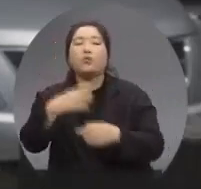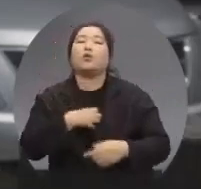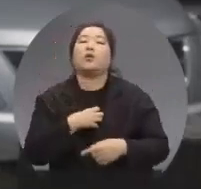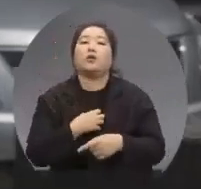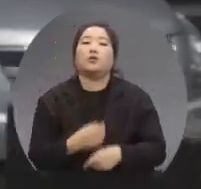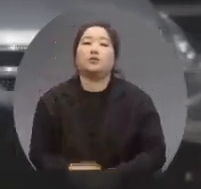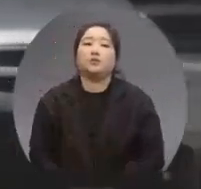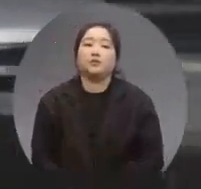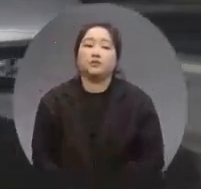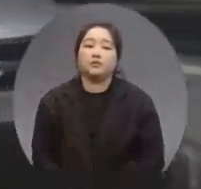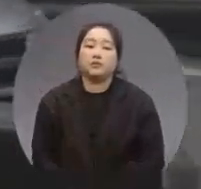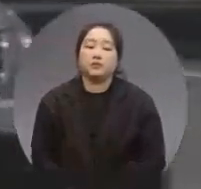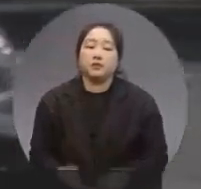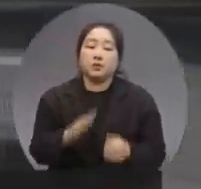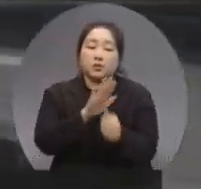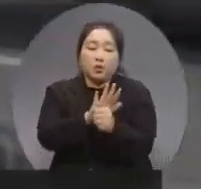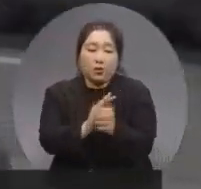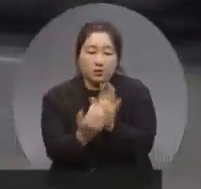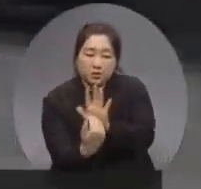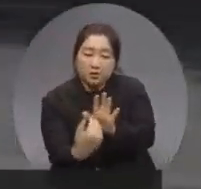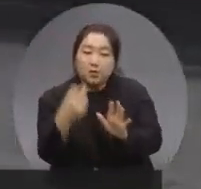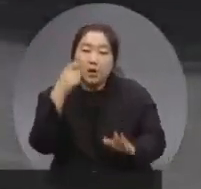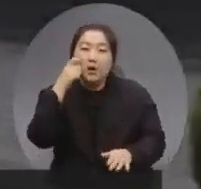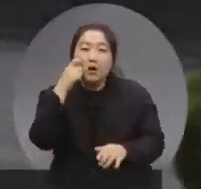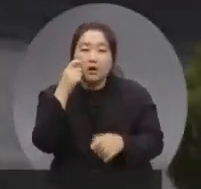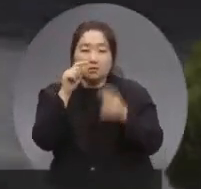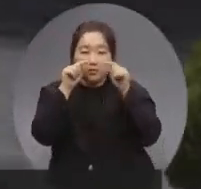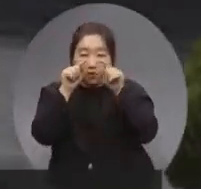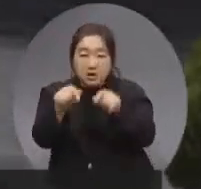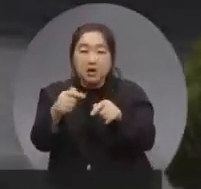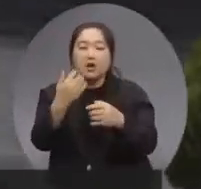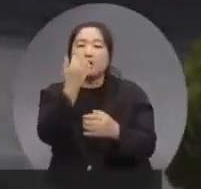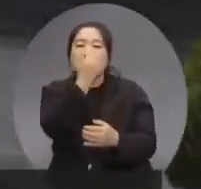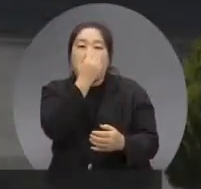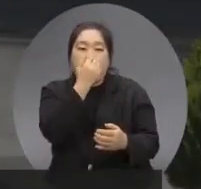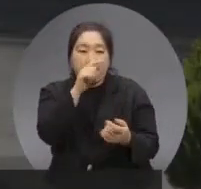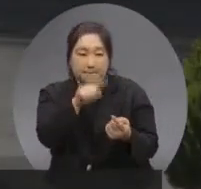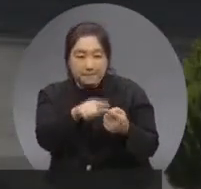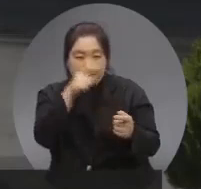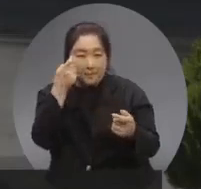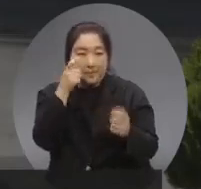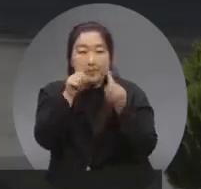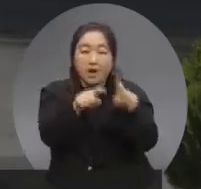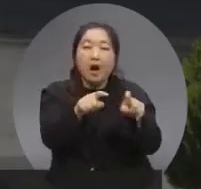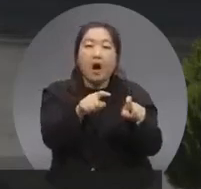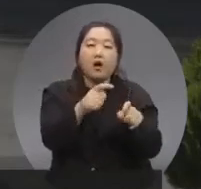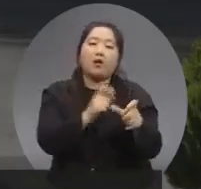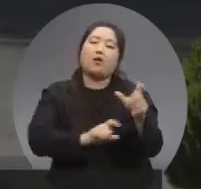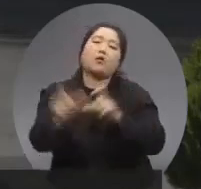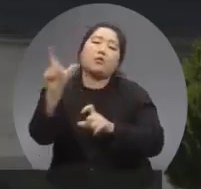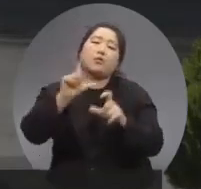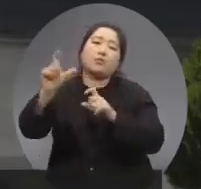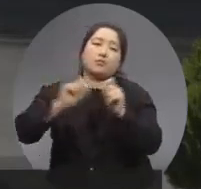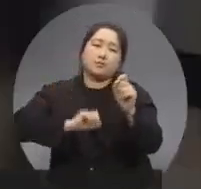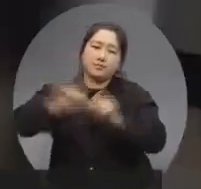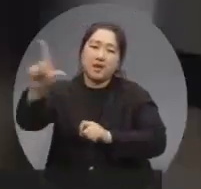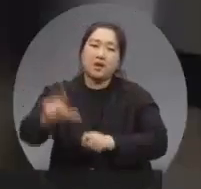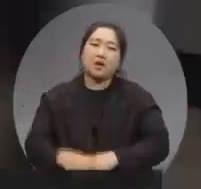위험합니다. 도움을 뿌리치지 못하는 점을 노려 성착취 대상으로 삼으려는 사람들이 훨씬 많기